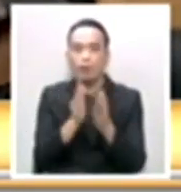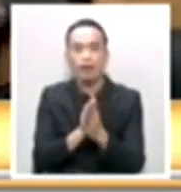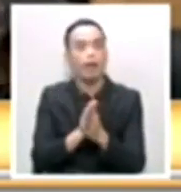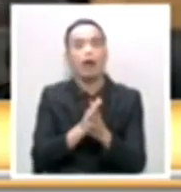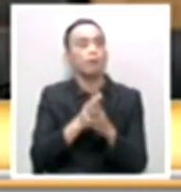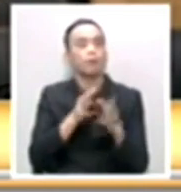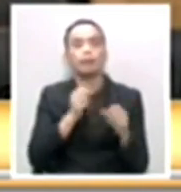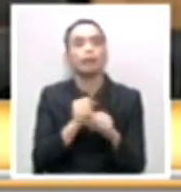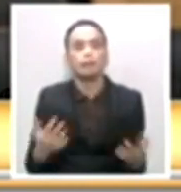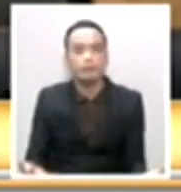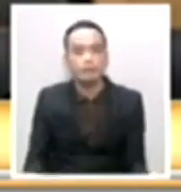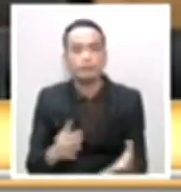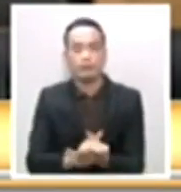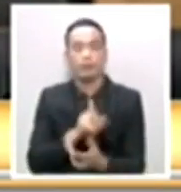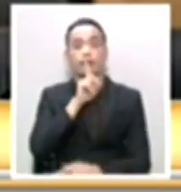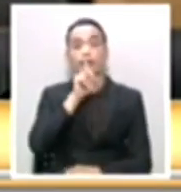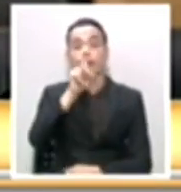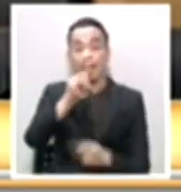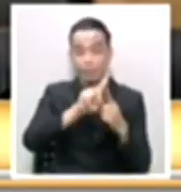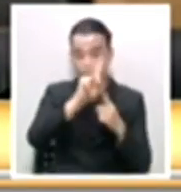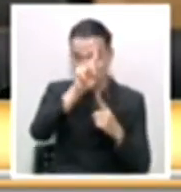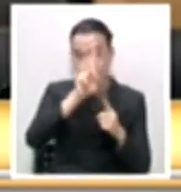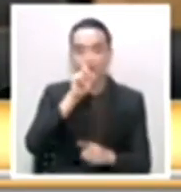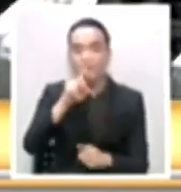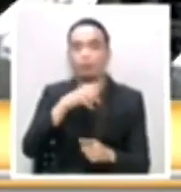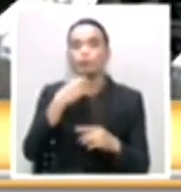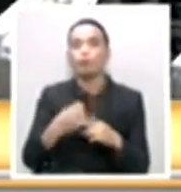องคำถามแรกผมจบเท่านี้ครับท่านประธาน